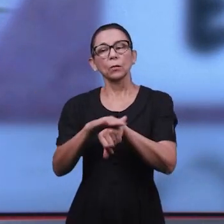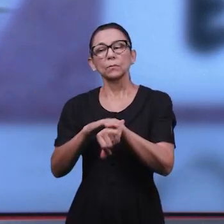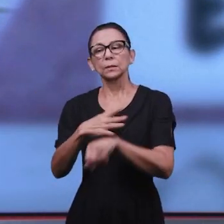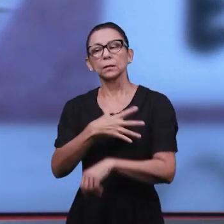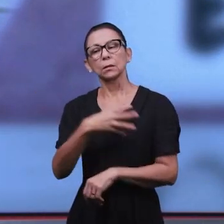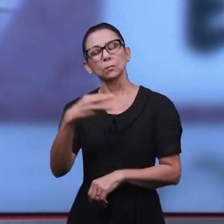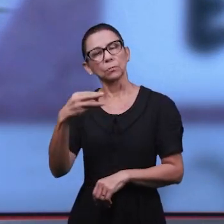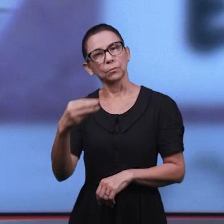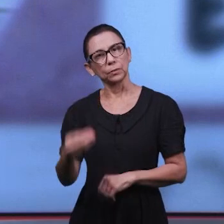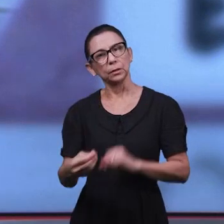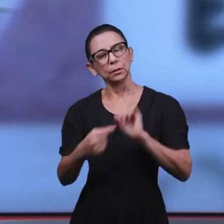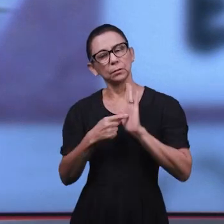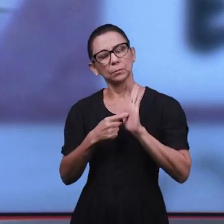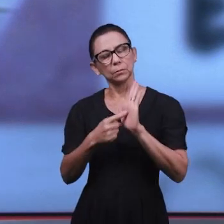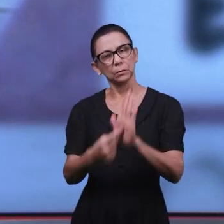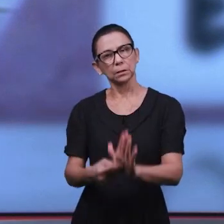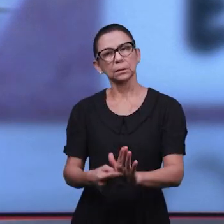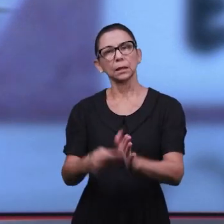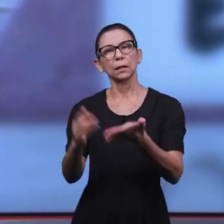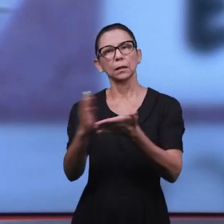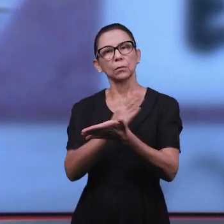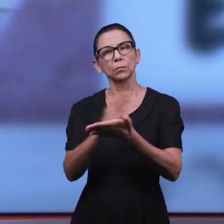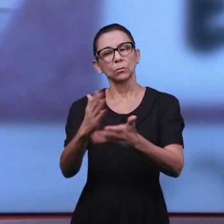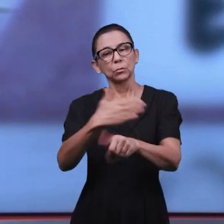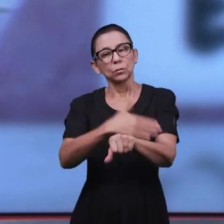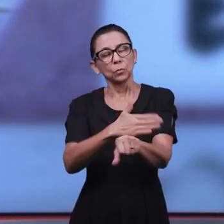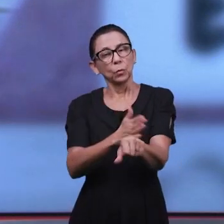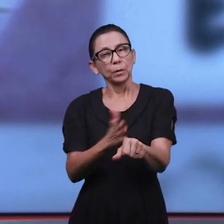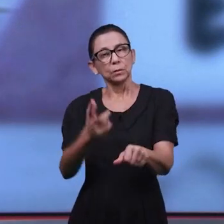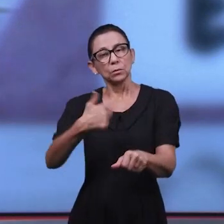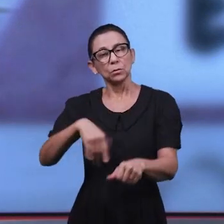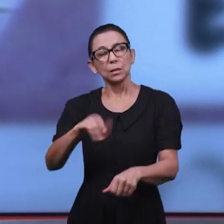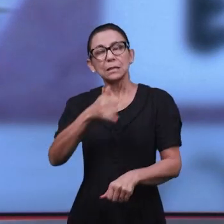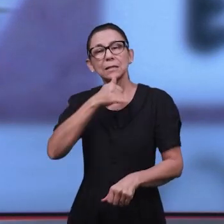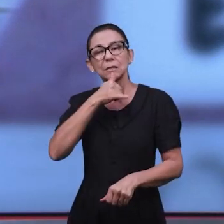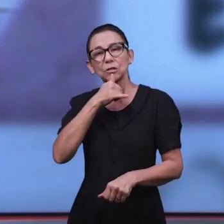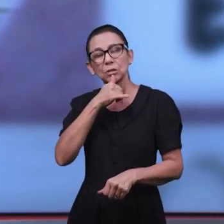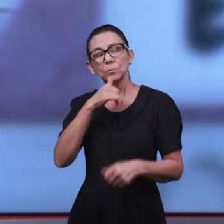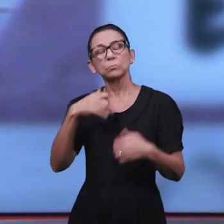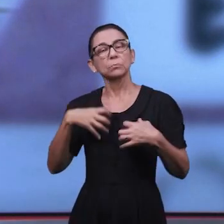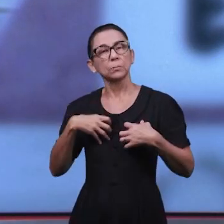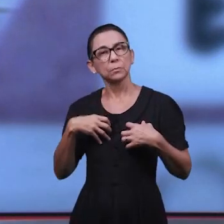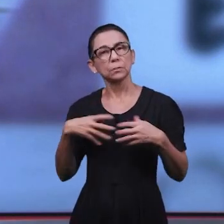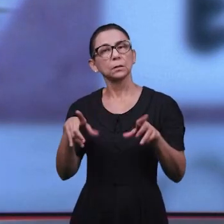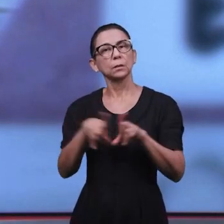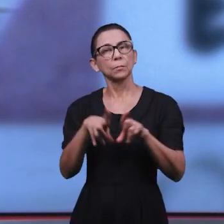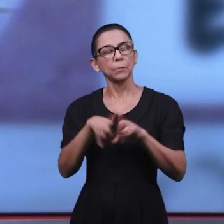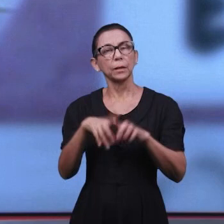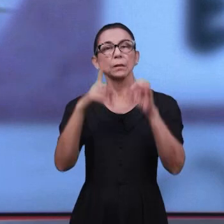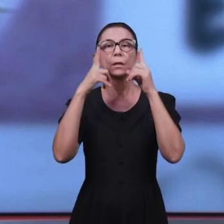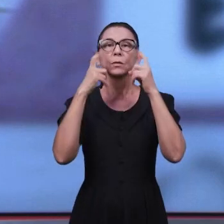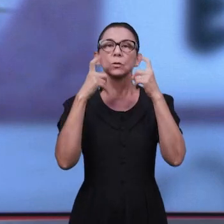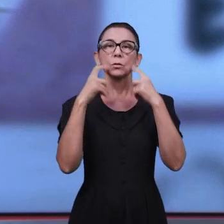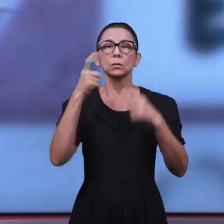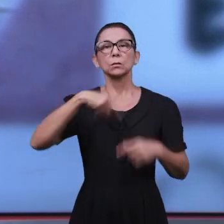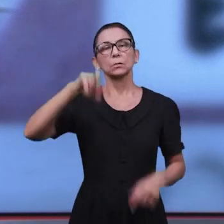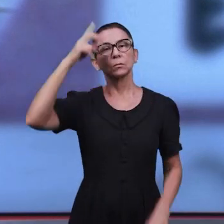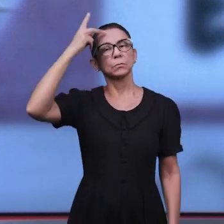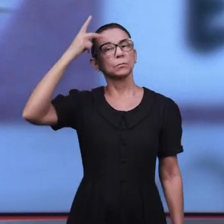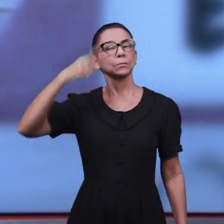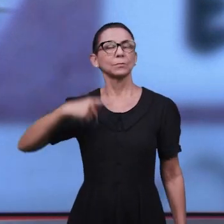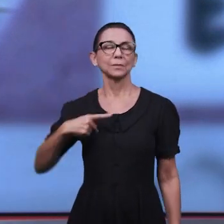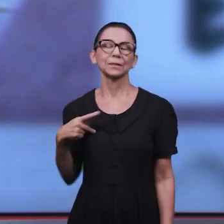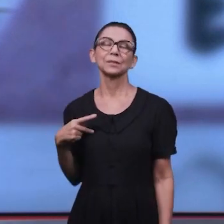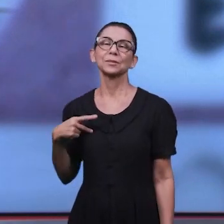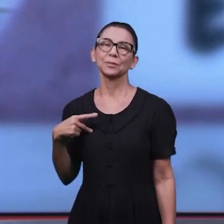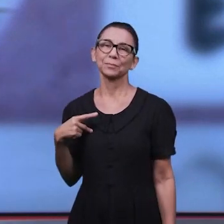nos enfants, leur montrer que dans des moments donnés, nous nous sentons aussi tristes, nous pleurons aussi parce que nous sommes